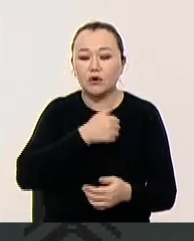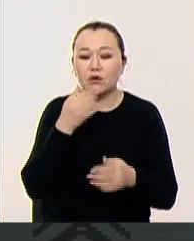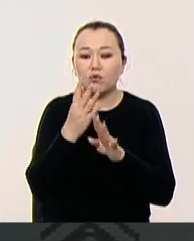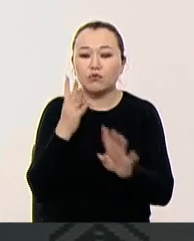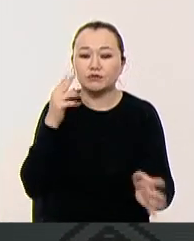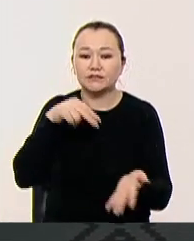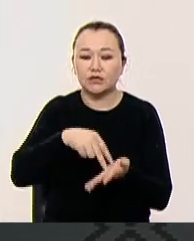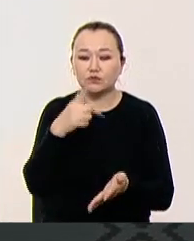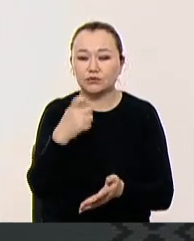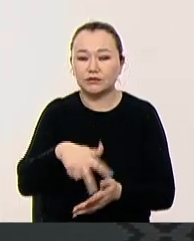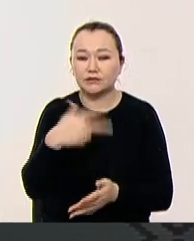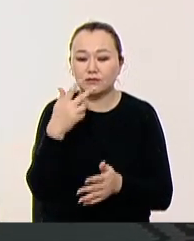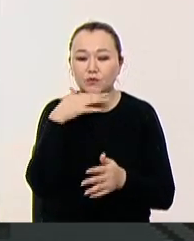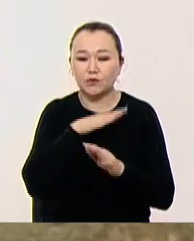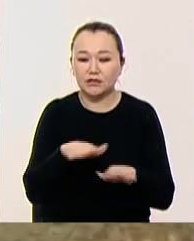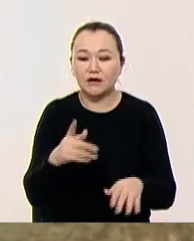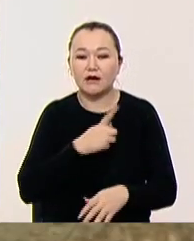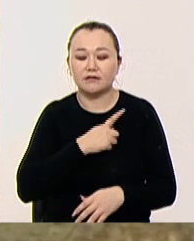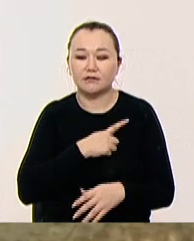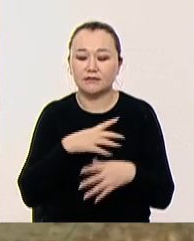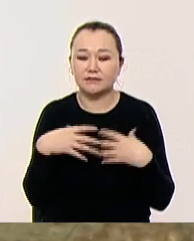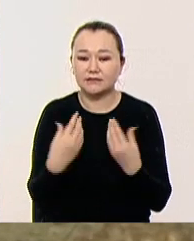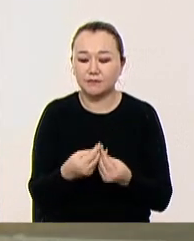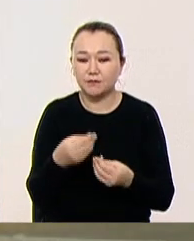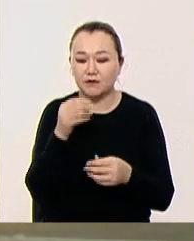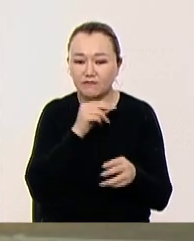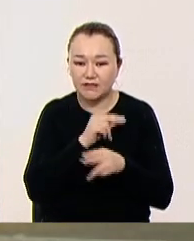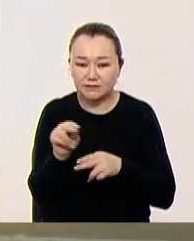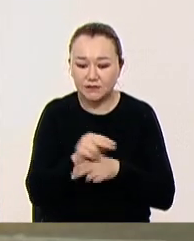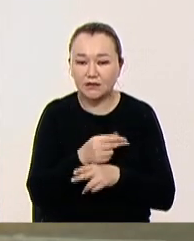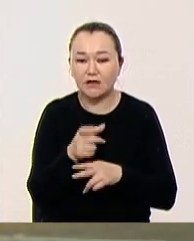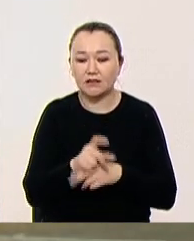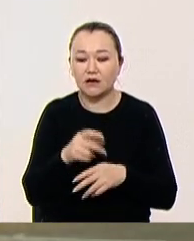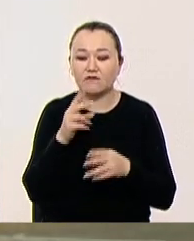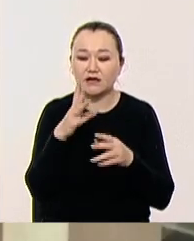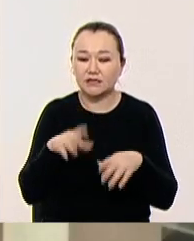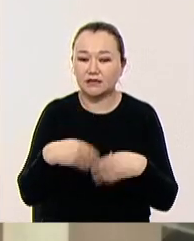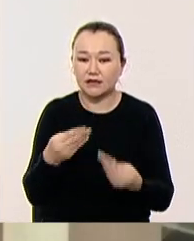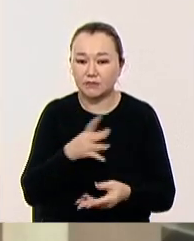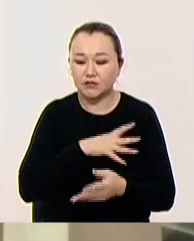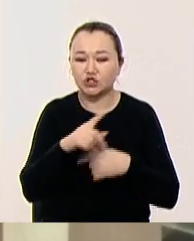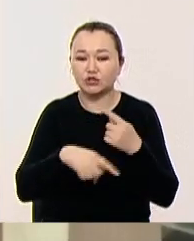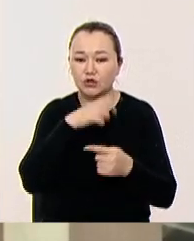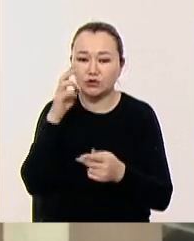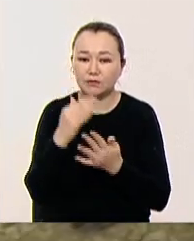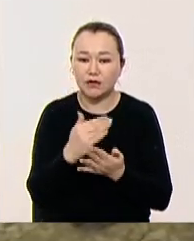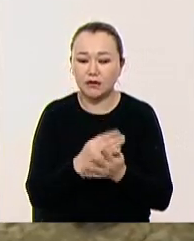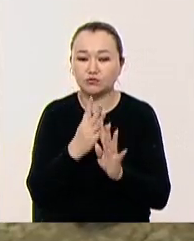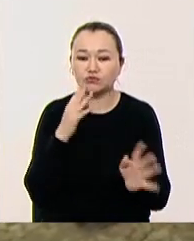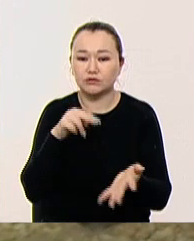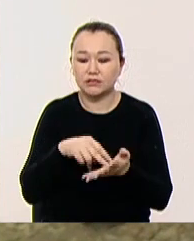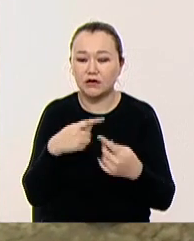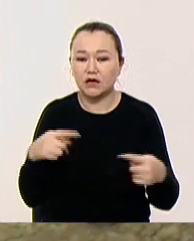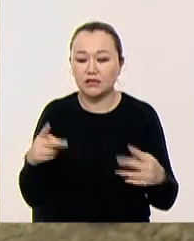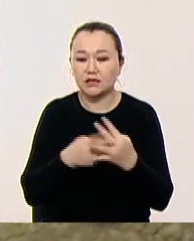кезегінде 133 көпбалалы және жалғызбасты отбасына пәтер кілті табысталған болатын. Мемлекеттік бағдарламалар арқылы да тізімде тұрған азаматтарға